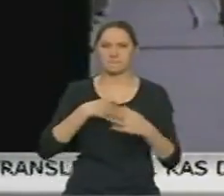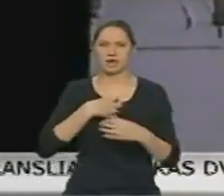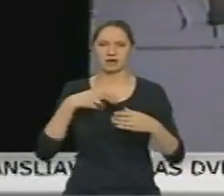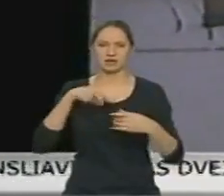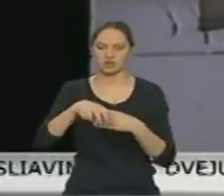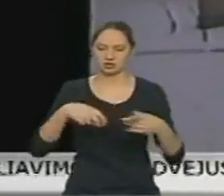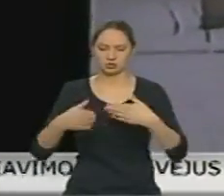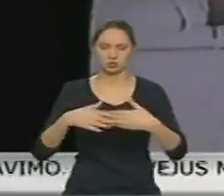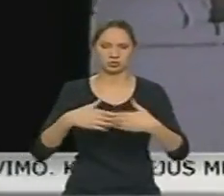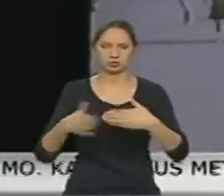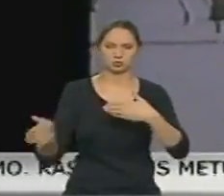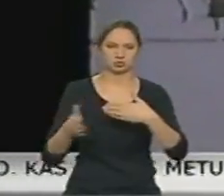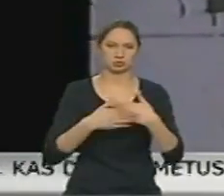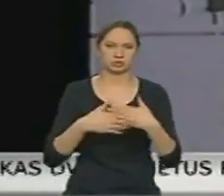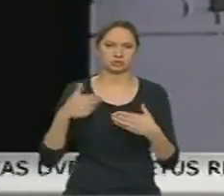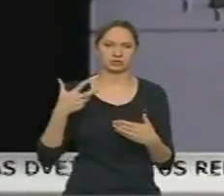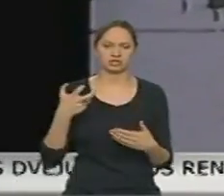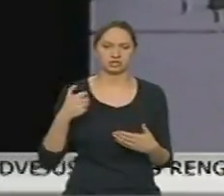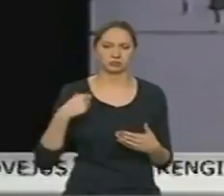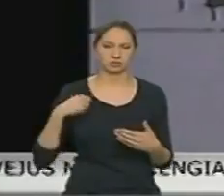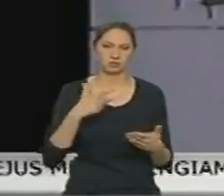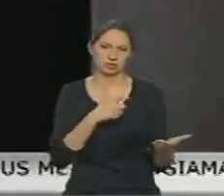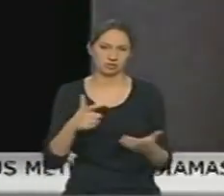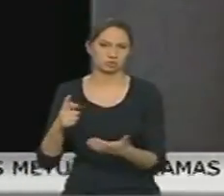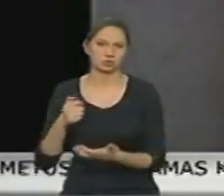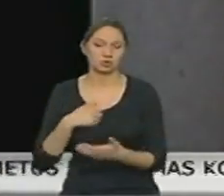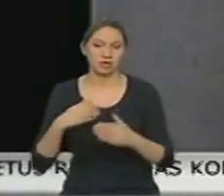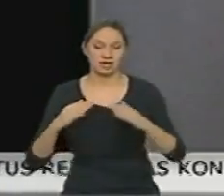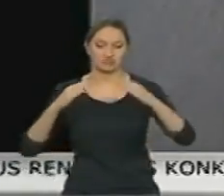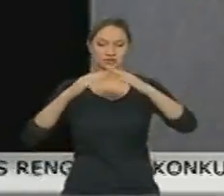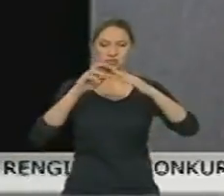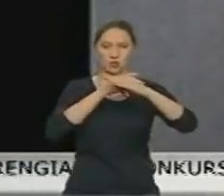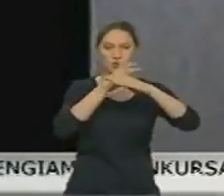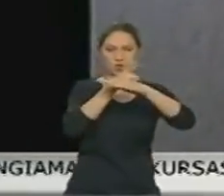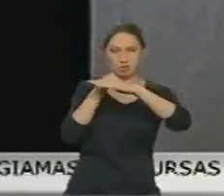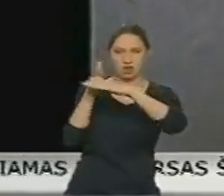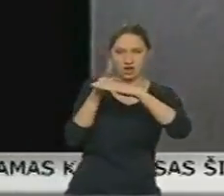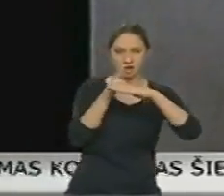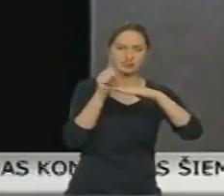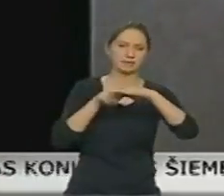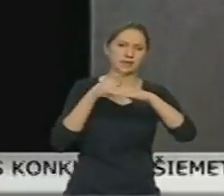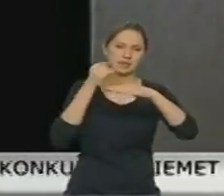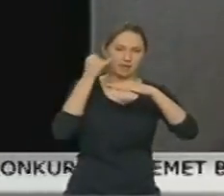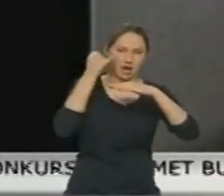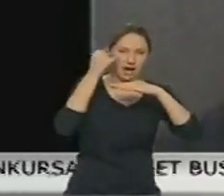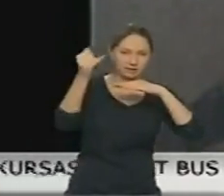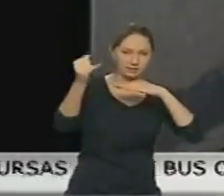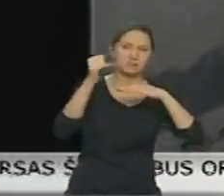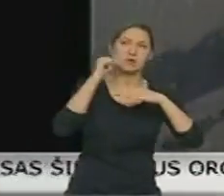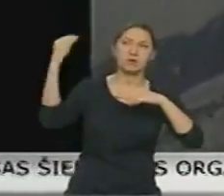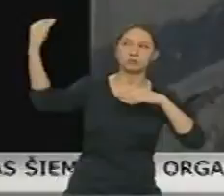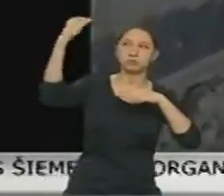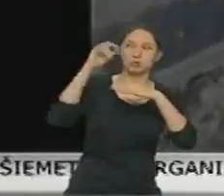nuolatos budėdavo apie 300 ginkluotų gynėjų. Ant Seimo stogo lazeriai. Jie išsikėtasi apakinti sraigtasparnių